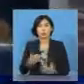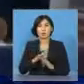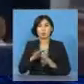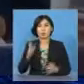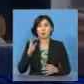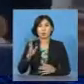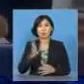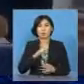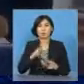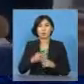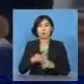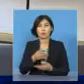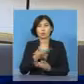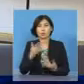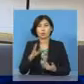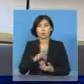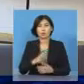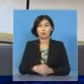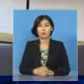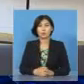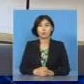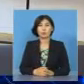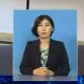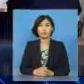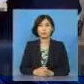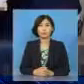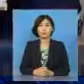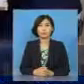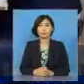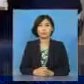де бала болашағы үшін кедергілер болмауы тиіс. Дархан Мектепбай, Аманжол Айтмағамбетов, Ақтөбе телеарнасы.